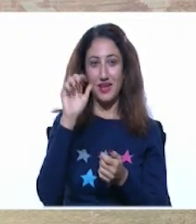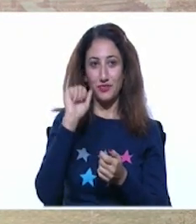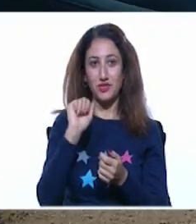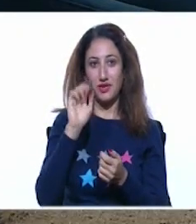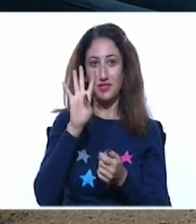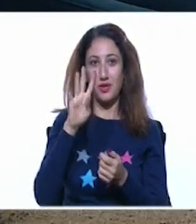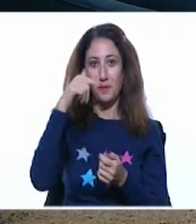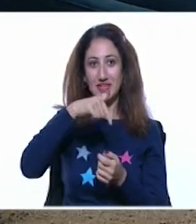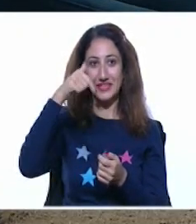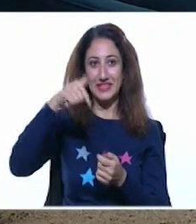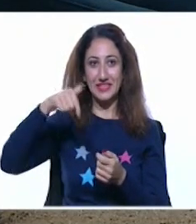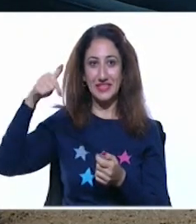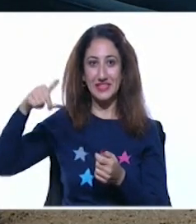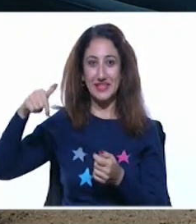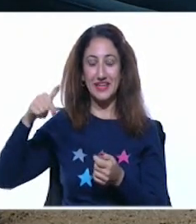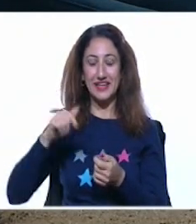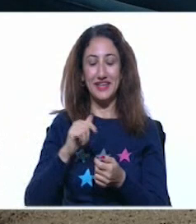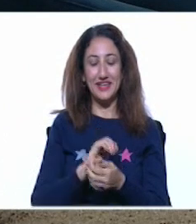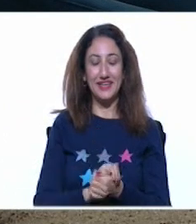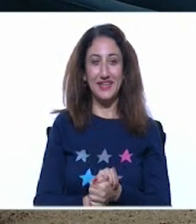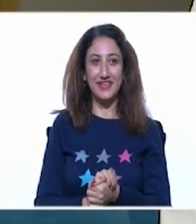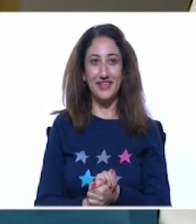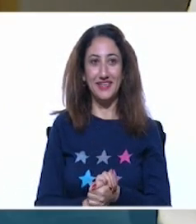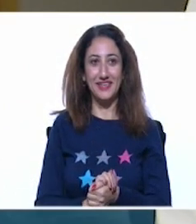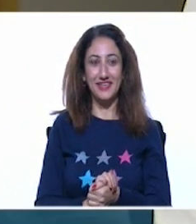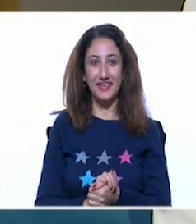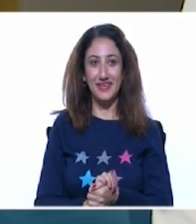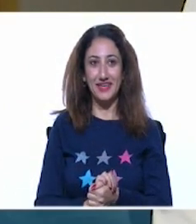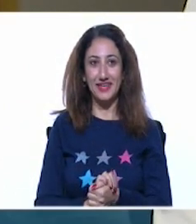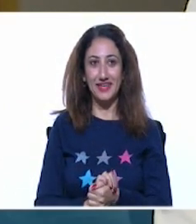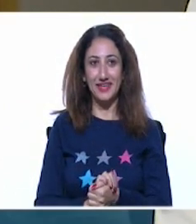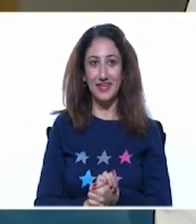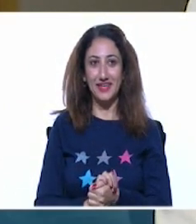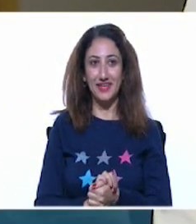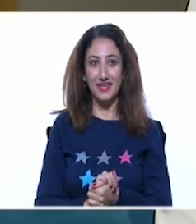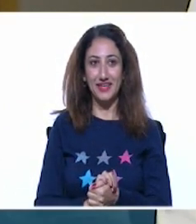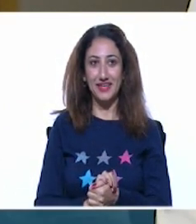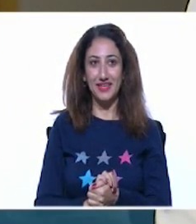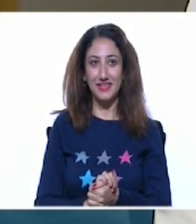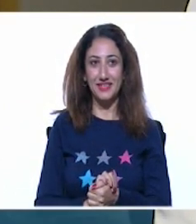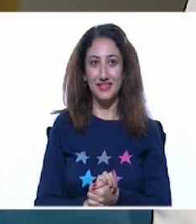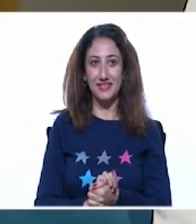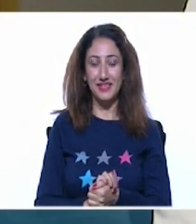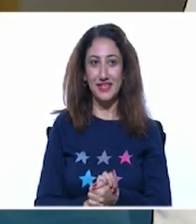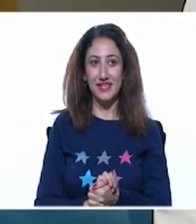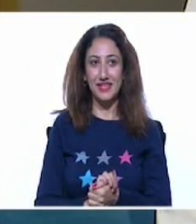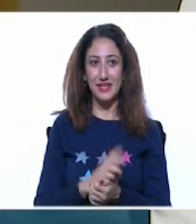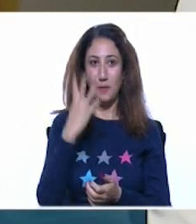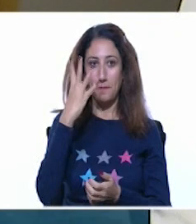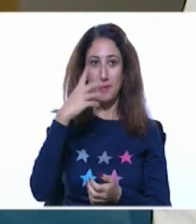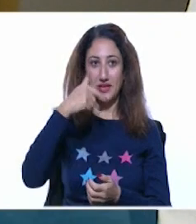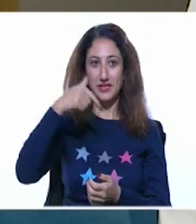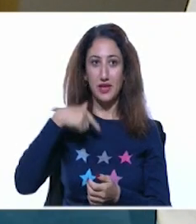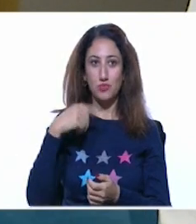ستات. بس هي من الاول اربع ستات. على فكره والله هي من الاول اربع ستات، بس انا